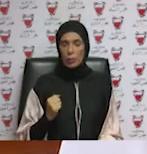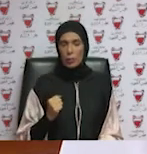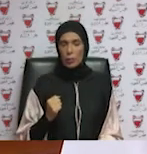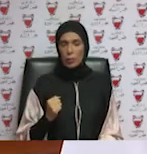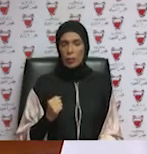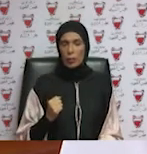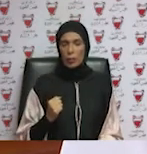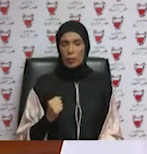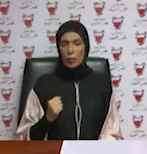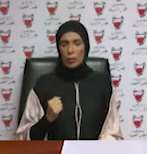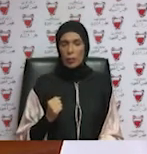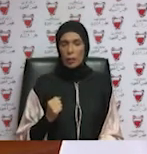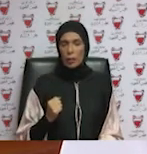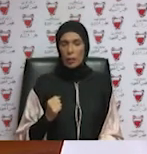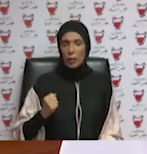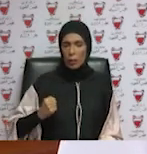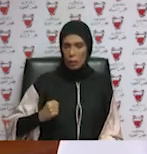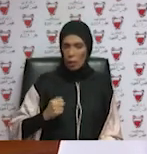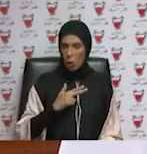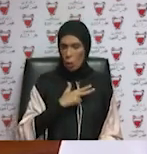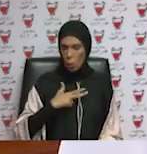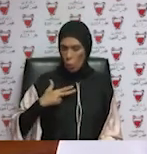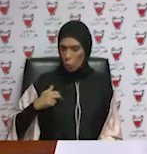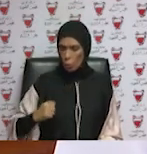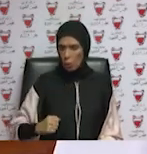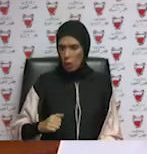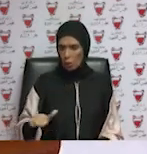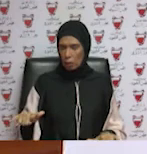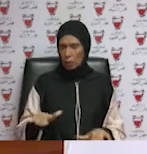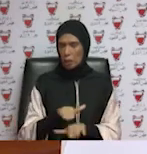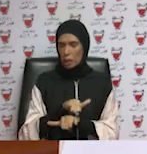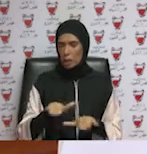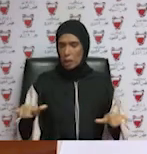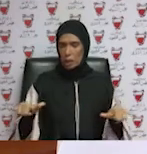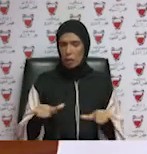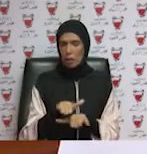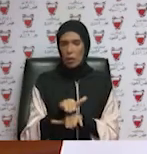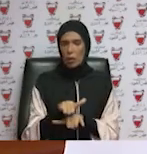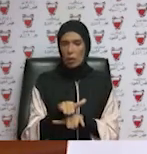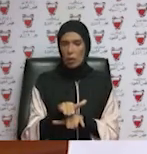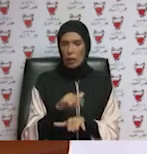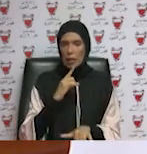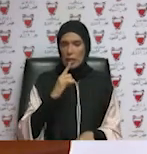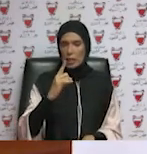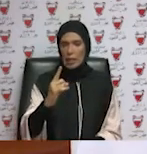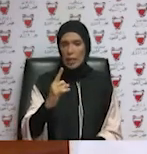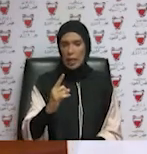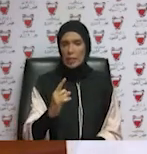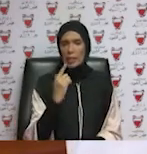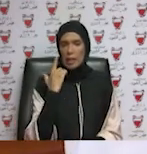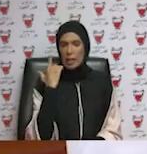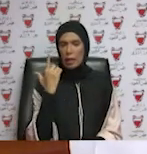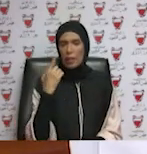والتي تقول بأن الدولة لم تستطع من خلال العام 2017